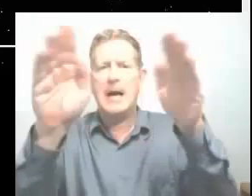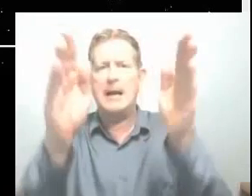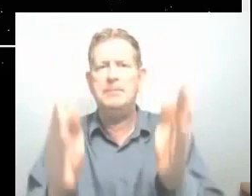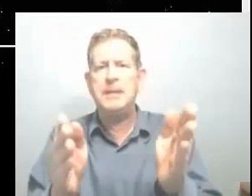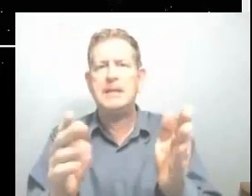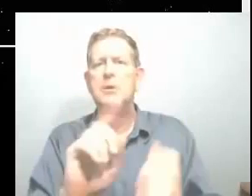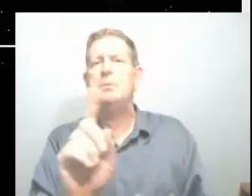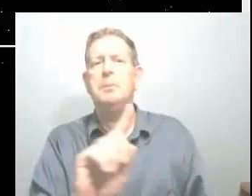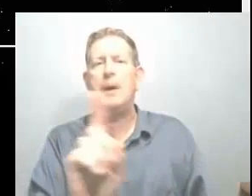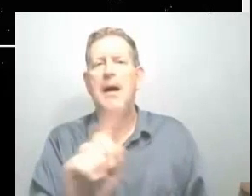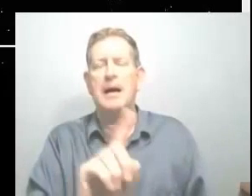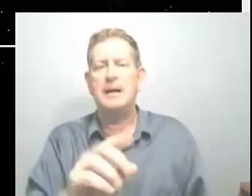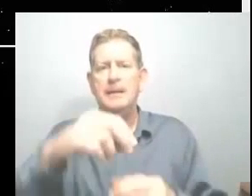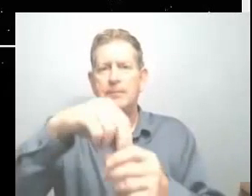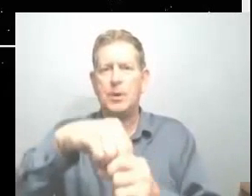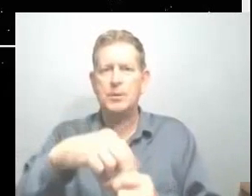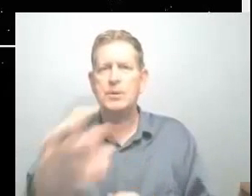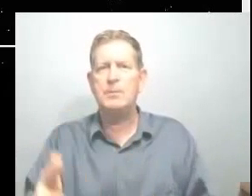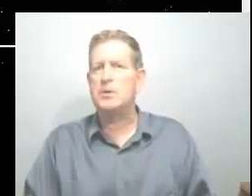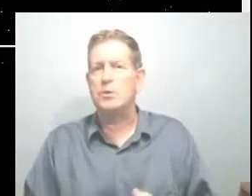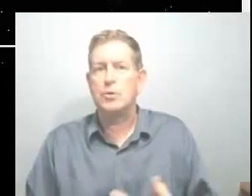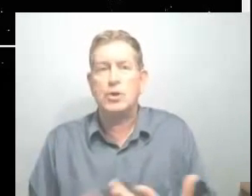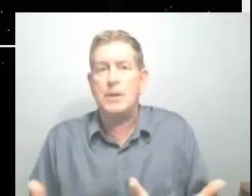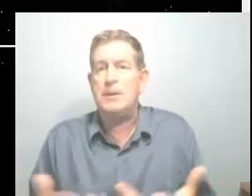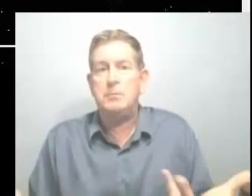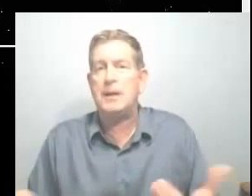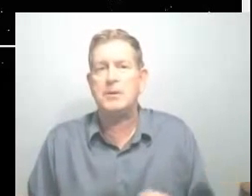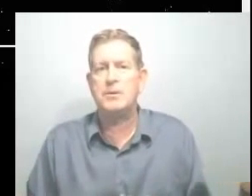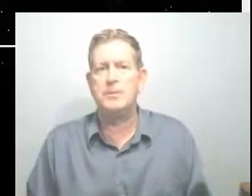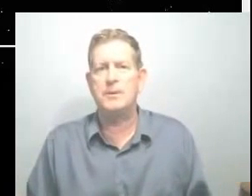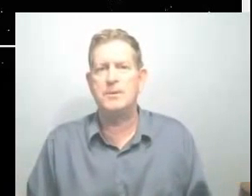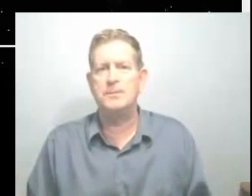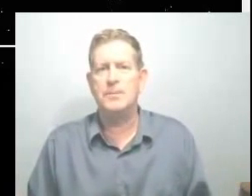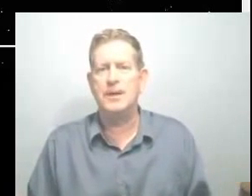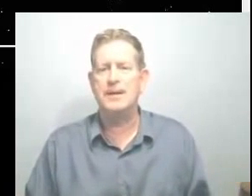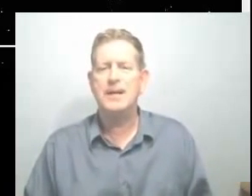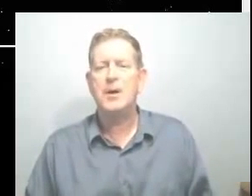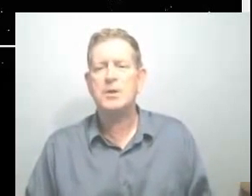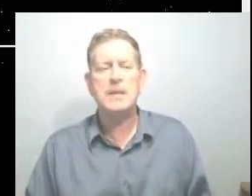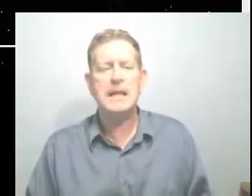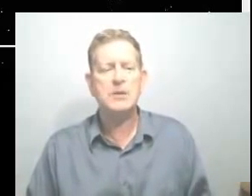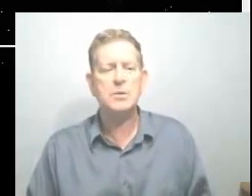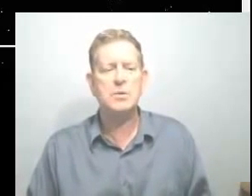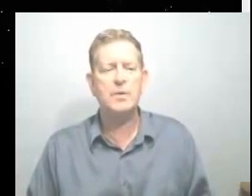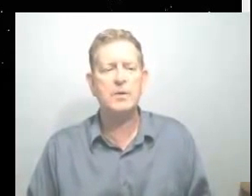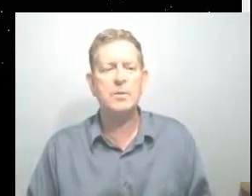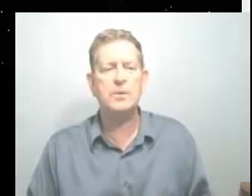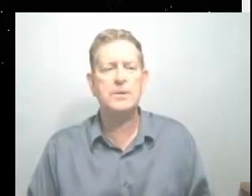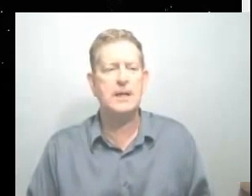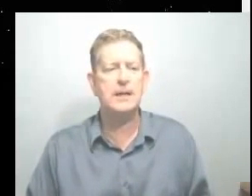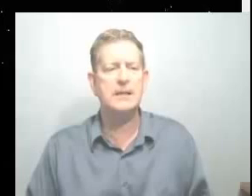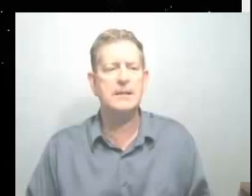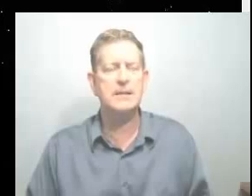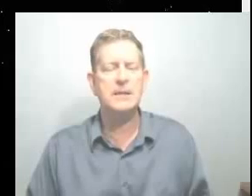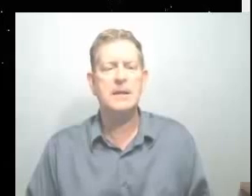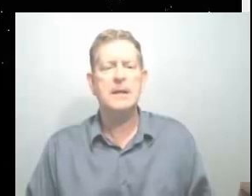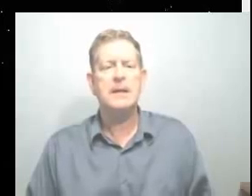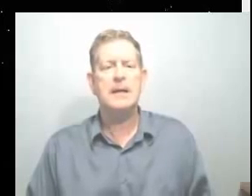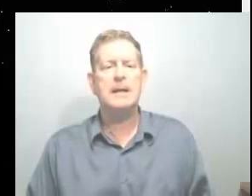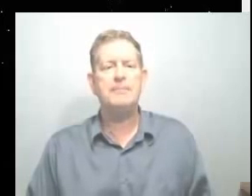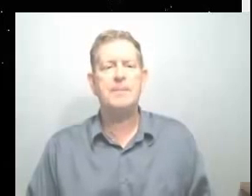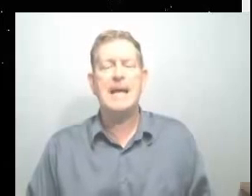ne habite pas dans une maison. Je n'habite pas dans une maison. Voilà. Ensuite, la question suivante, numéro 5,